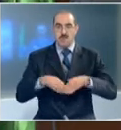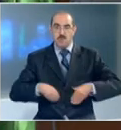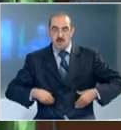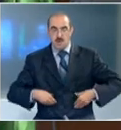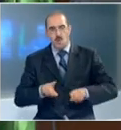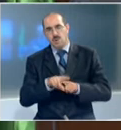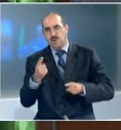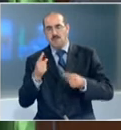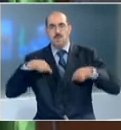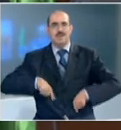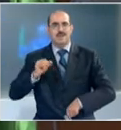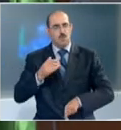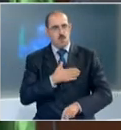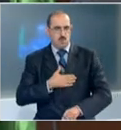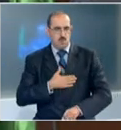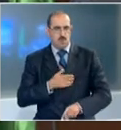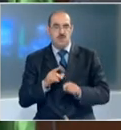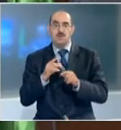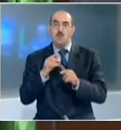الله، وسوف نعمل